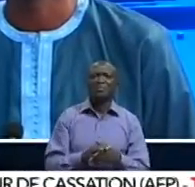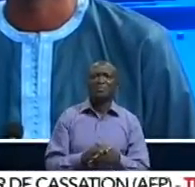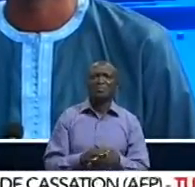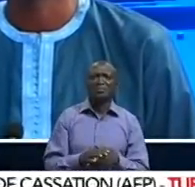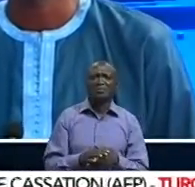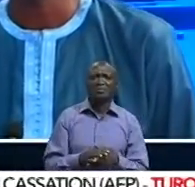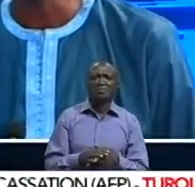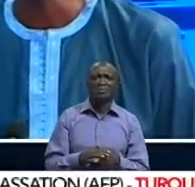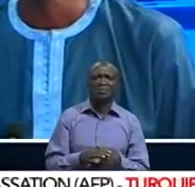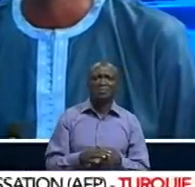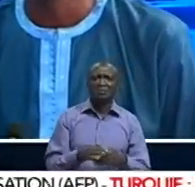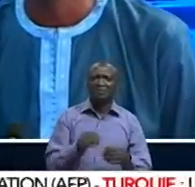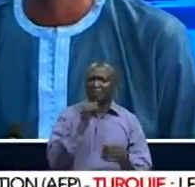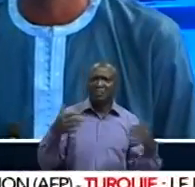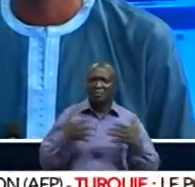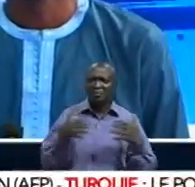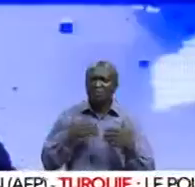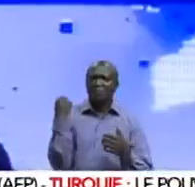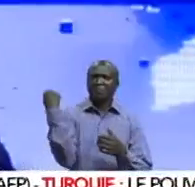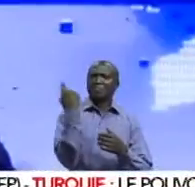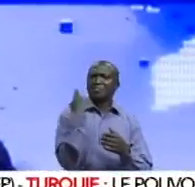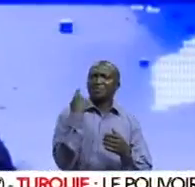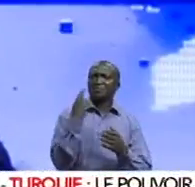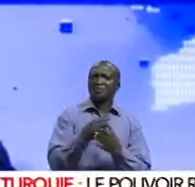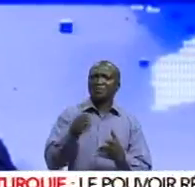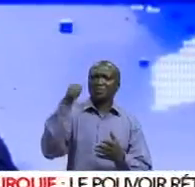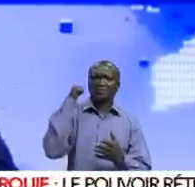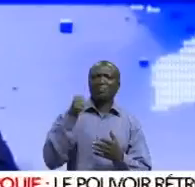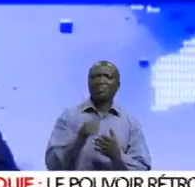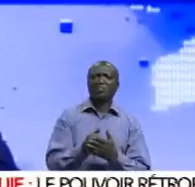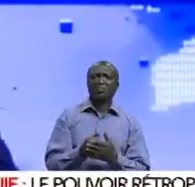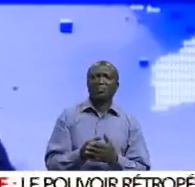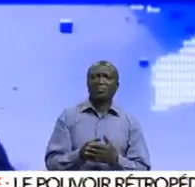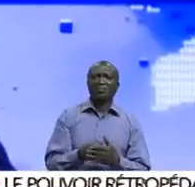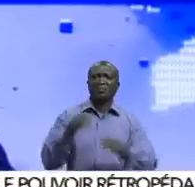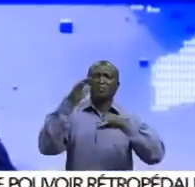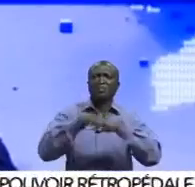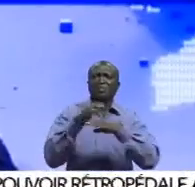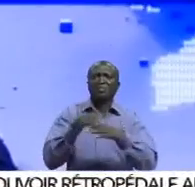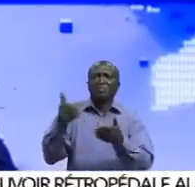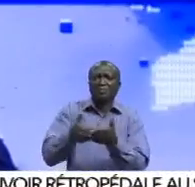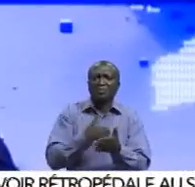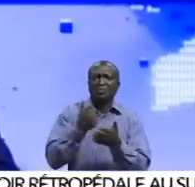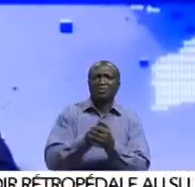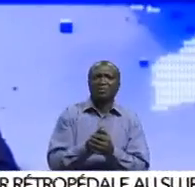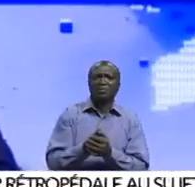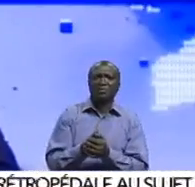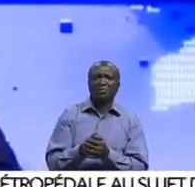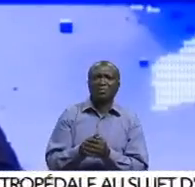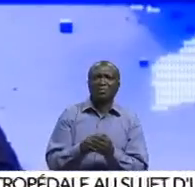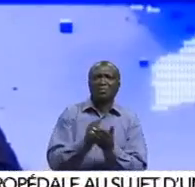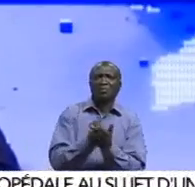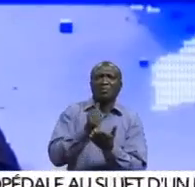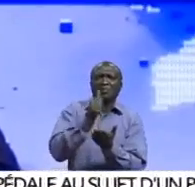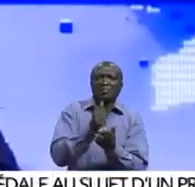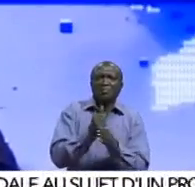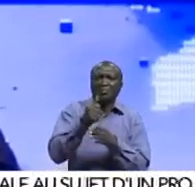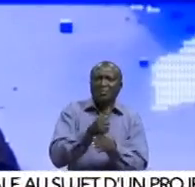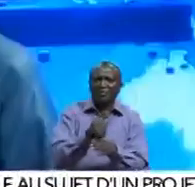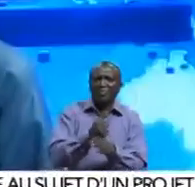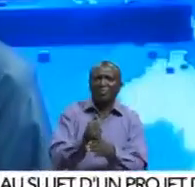cignez pas d'être seul dans votre combat avec ce refus catégorique concernant une nouvelle peut-être application de de la peine de